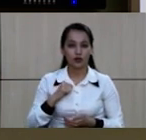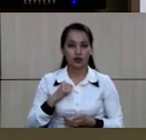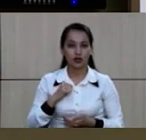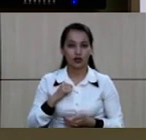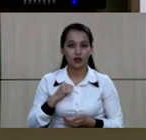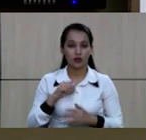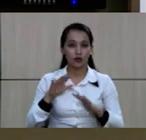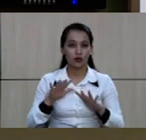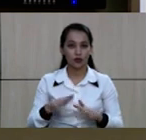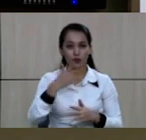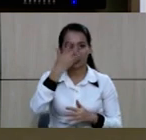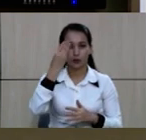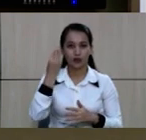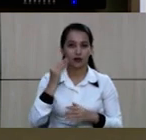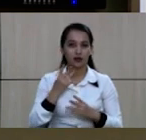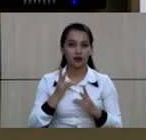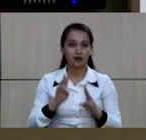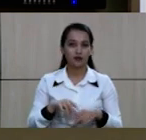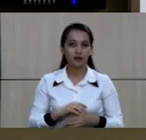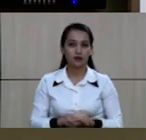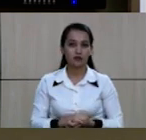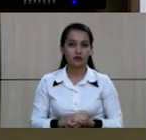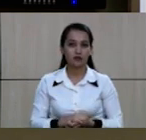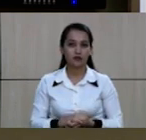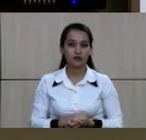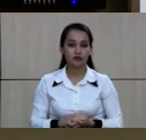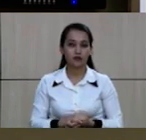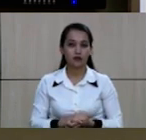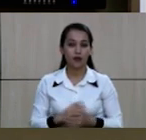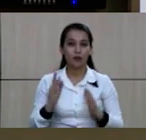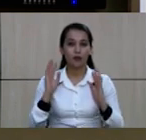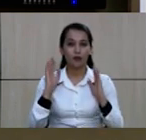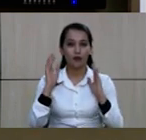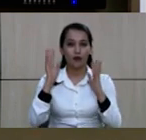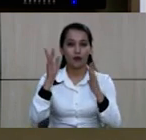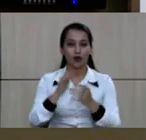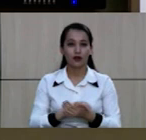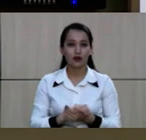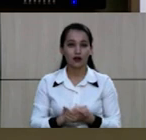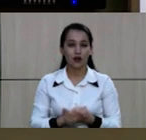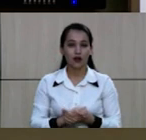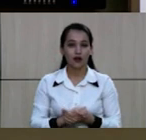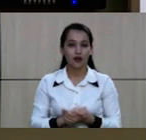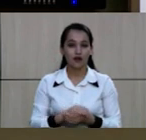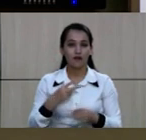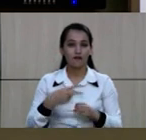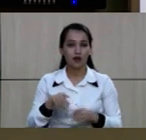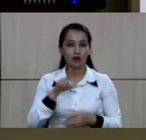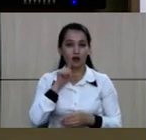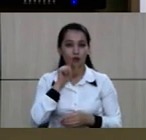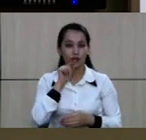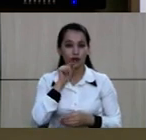kim o'zini o'rnini yaxshi bilish kerakligi. Demak, bog'iroq gulshalarda biz bulbullarni, kabutarlarni